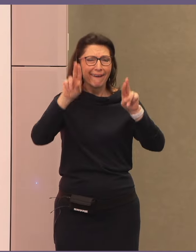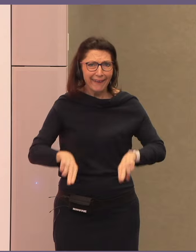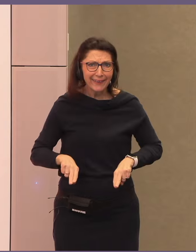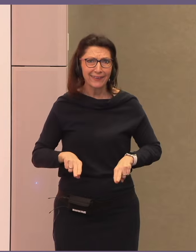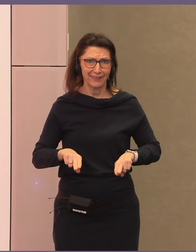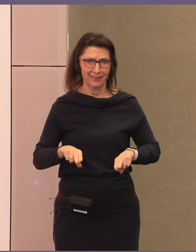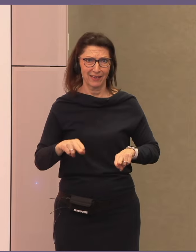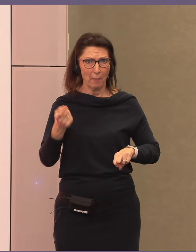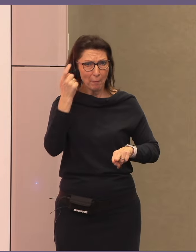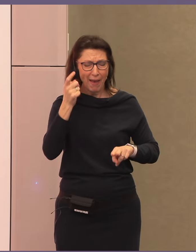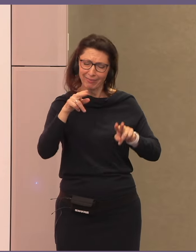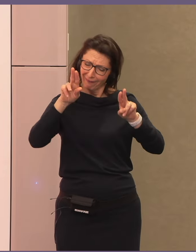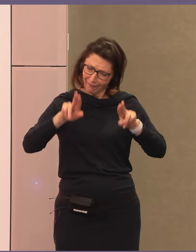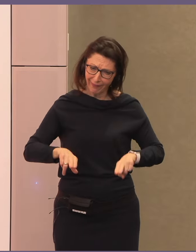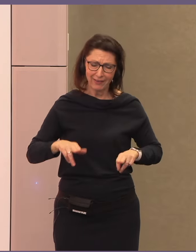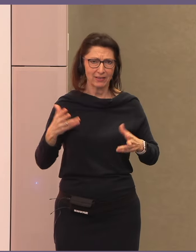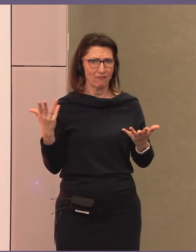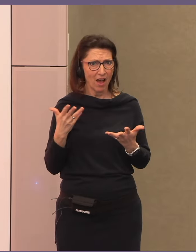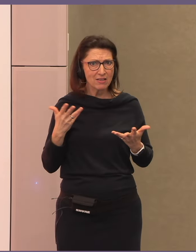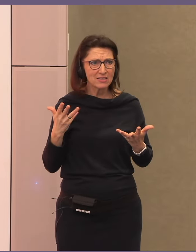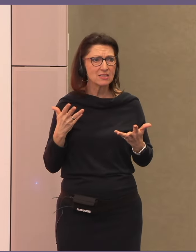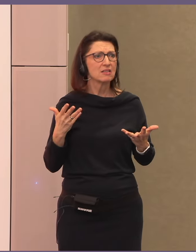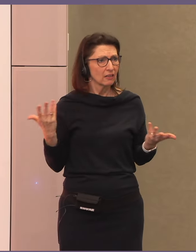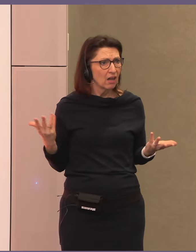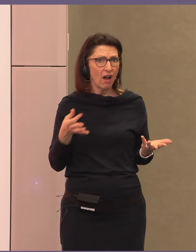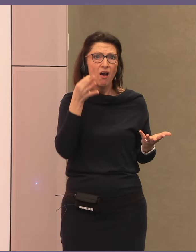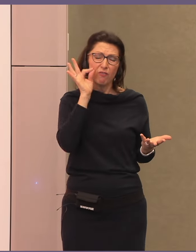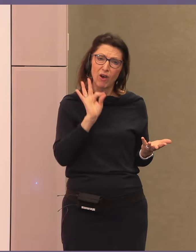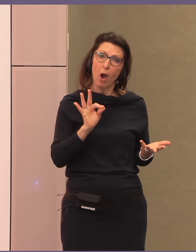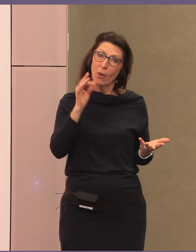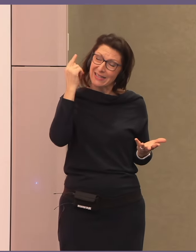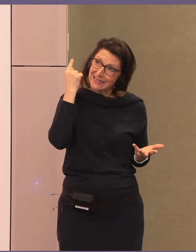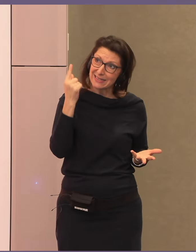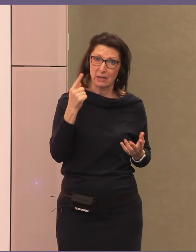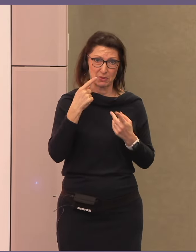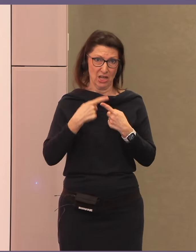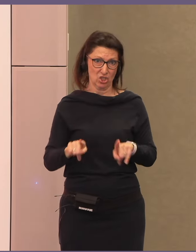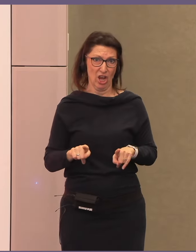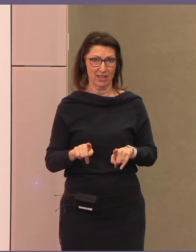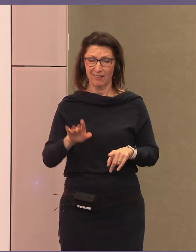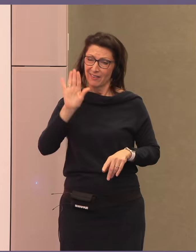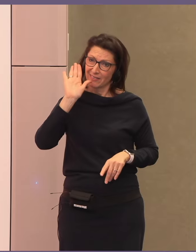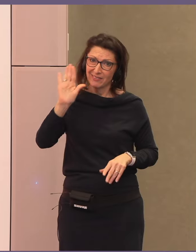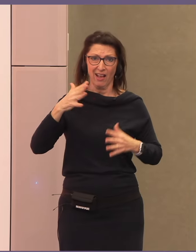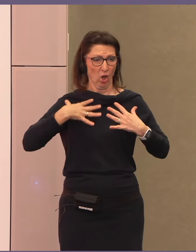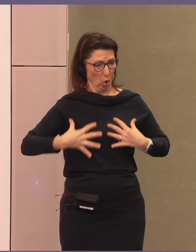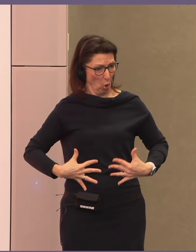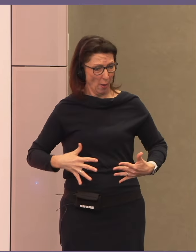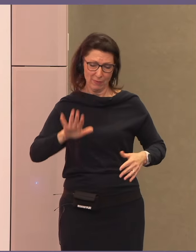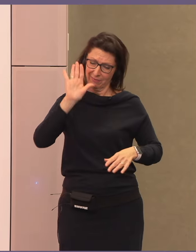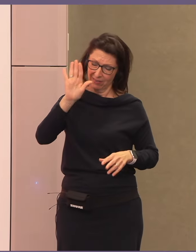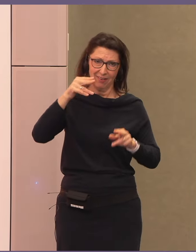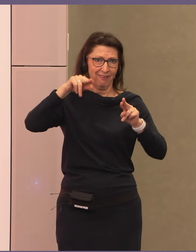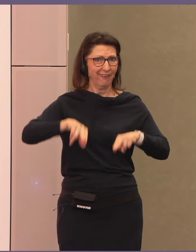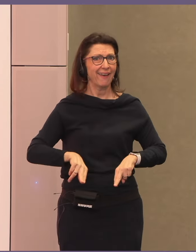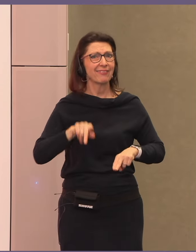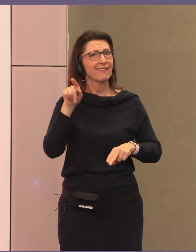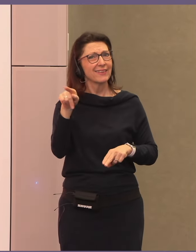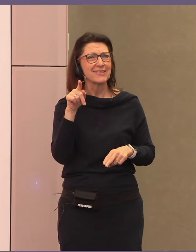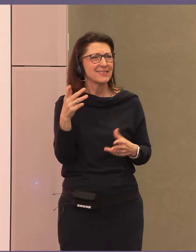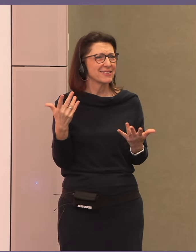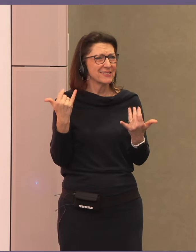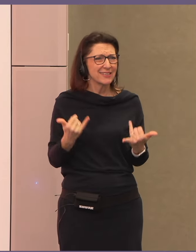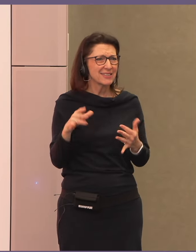selbstständige Entscheidung der Frau, was ihren Körper anbelangt. Eines der fundamentalen Rechte in der